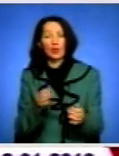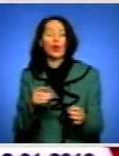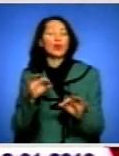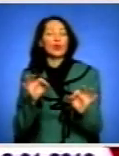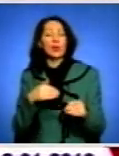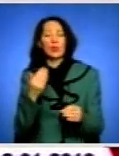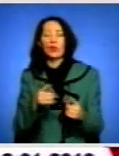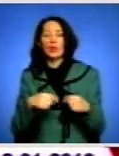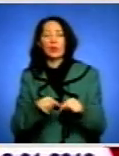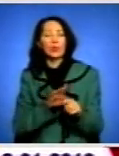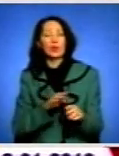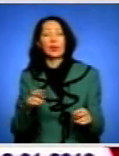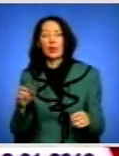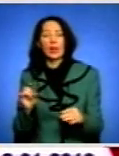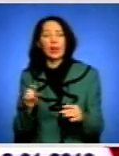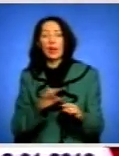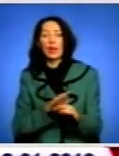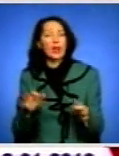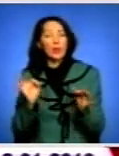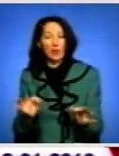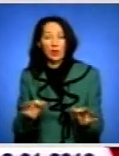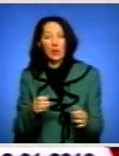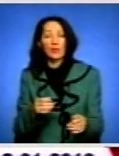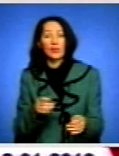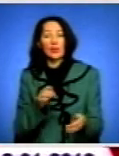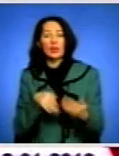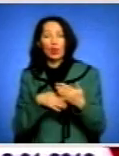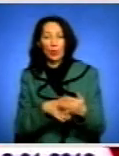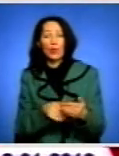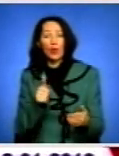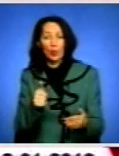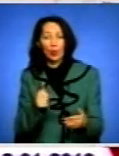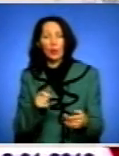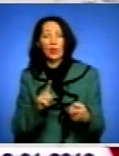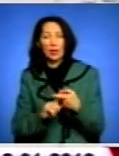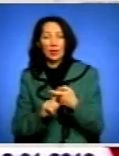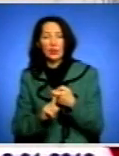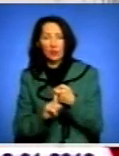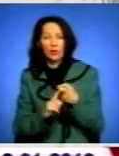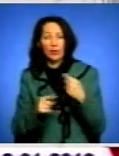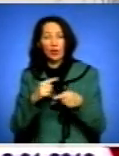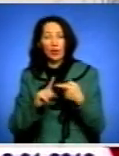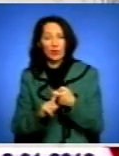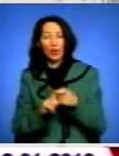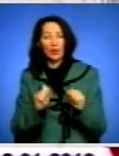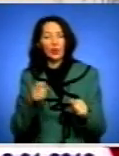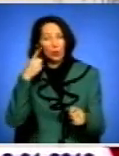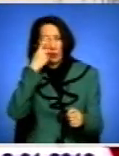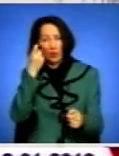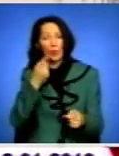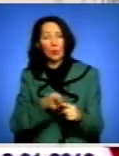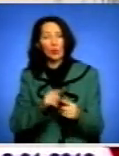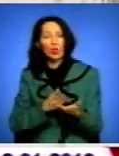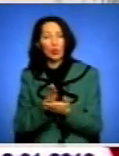за допомогою спеціальної кнопки «Зворотній зв'язок» ви можете повідомити про це служба. Це важливо, адже з часом на основі земельного